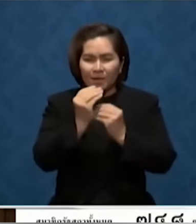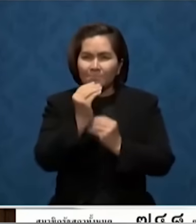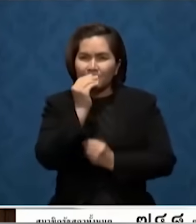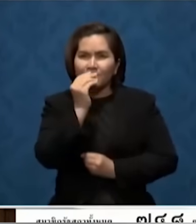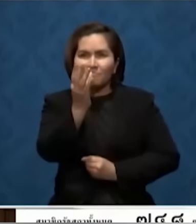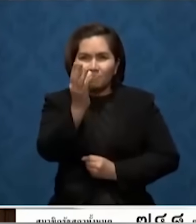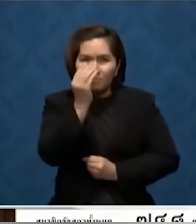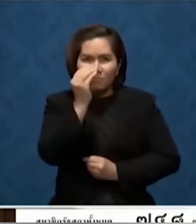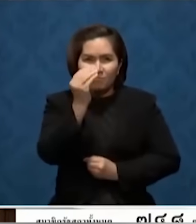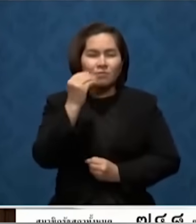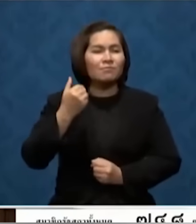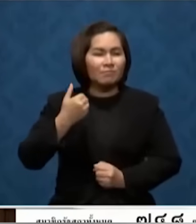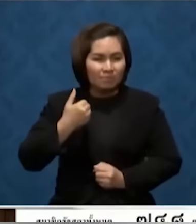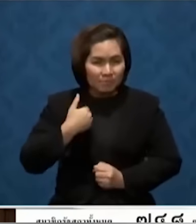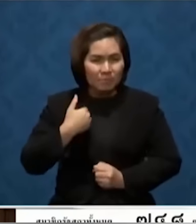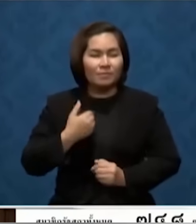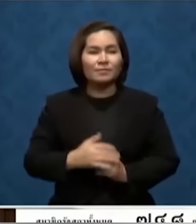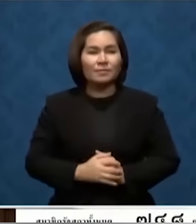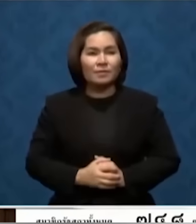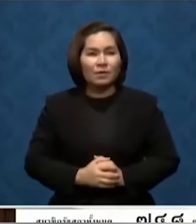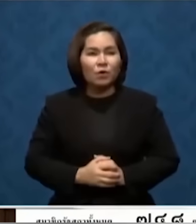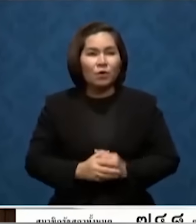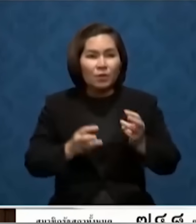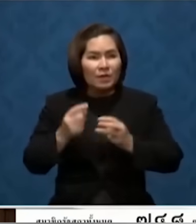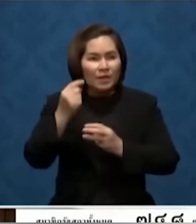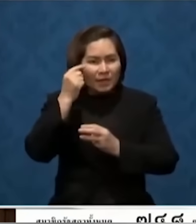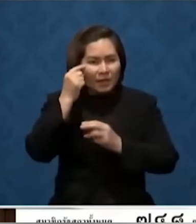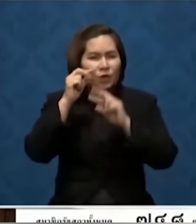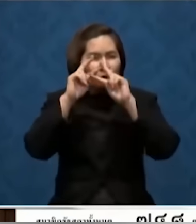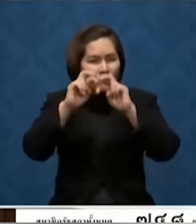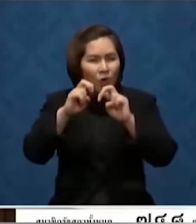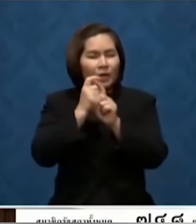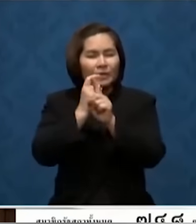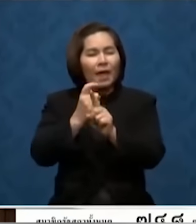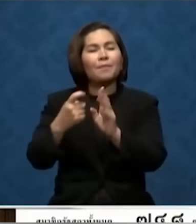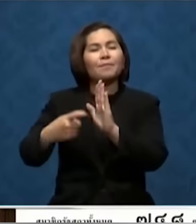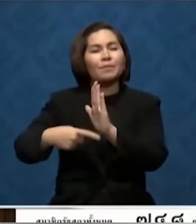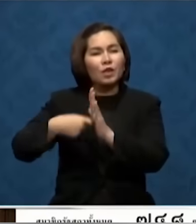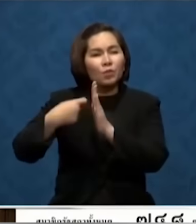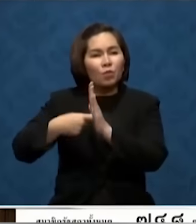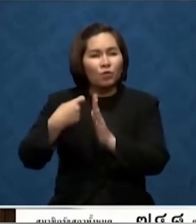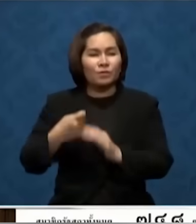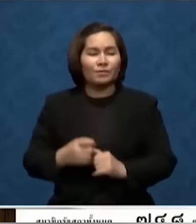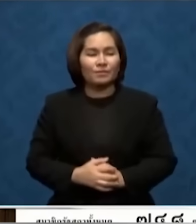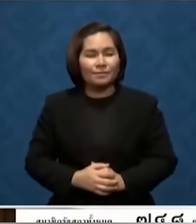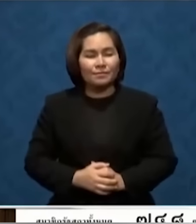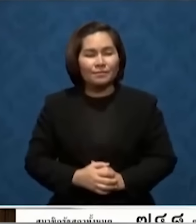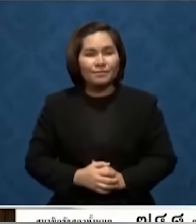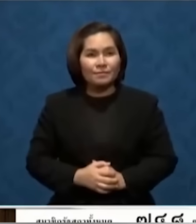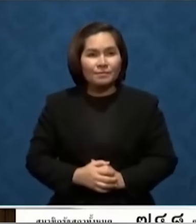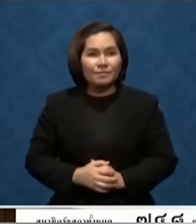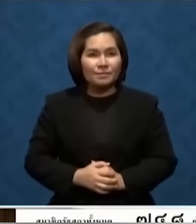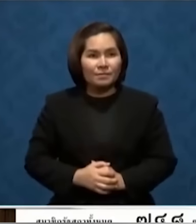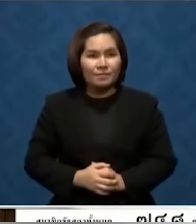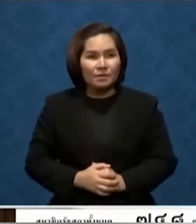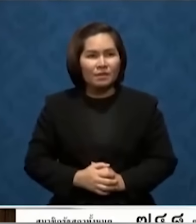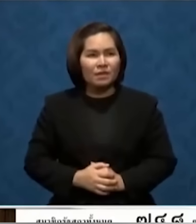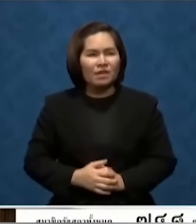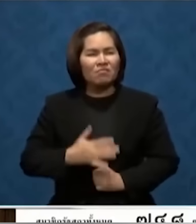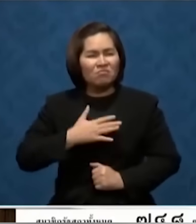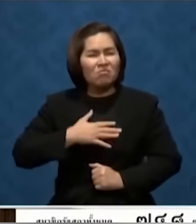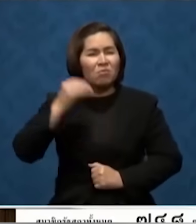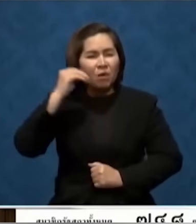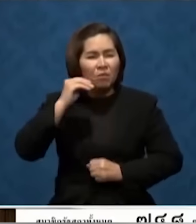ล้วก็ฟังด้วยการคิดพินิจพิเคราะห์ถึงเหตุผลที่เพื่อนสมาชิกอภิปรายมาแต่หลายครั้งเวลาผมอภิปร